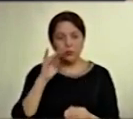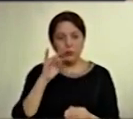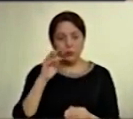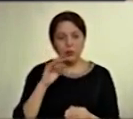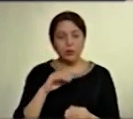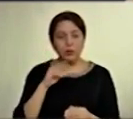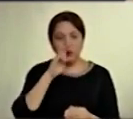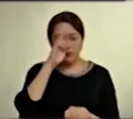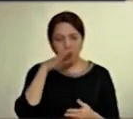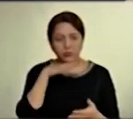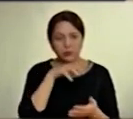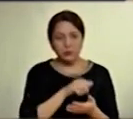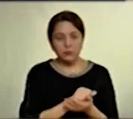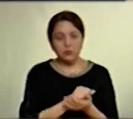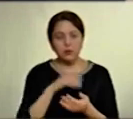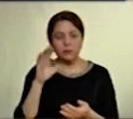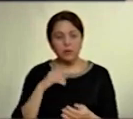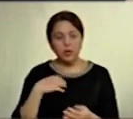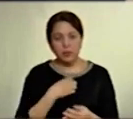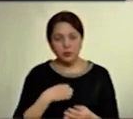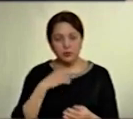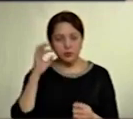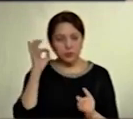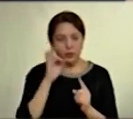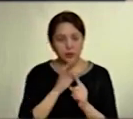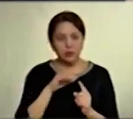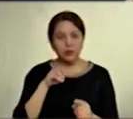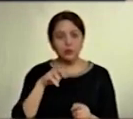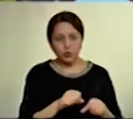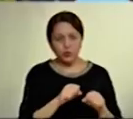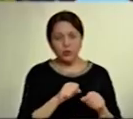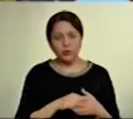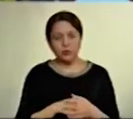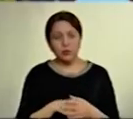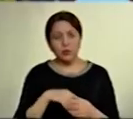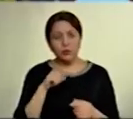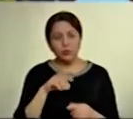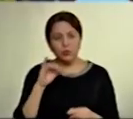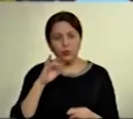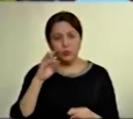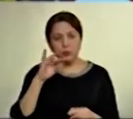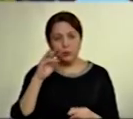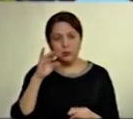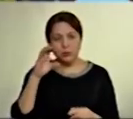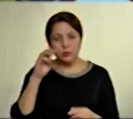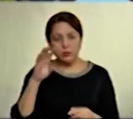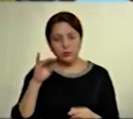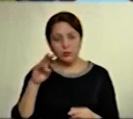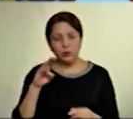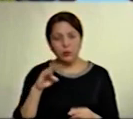asosiy maqsadi sifatida Fors davlatini zabt etish va uning Yunoniston hududlariga